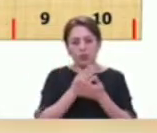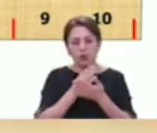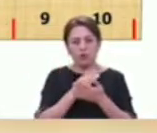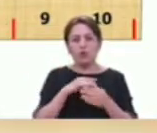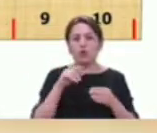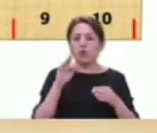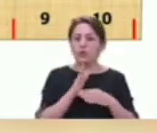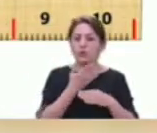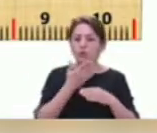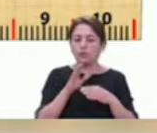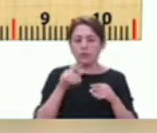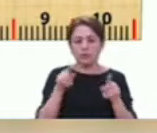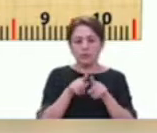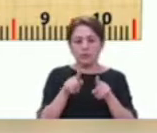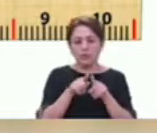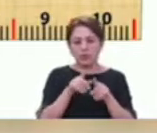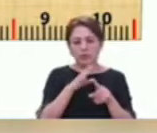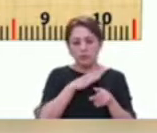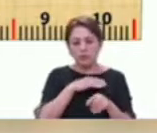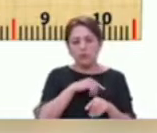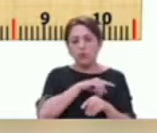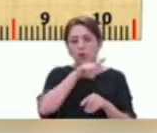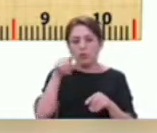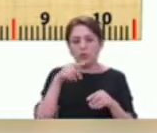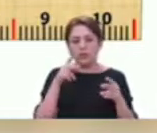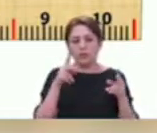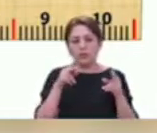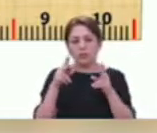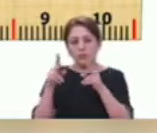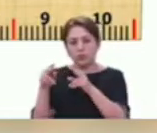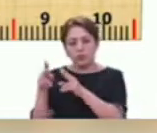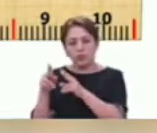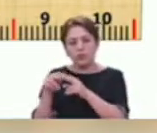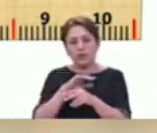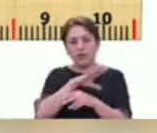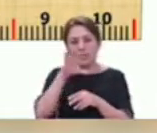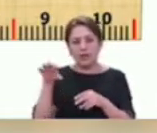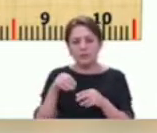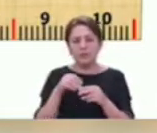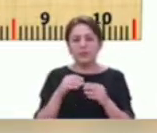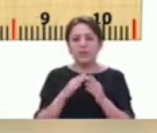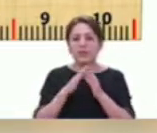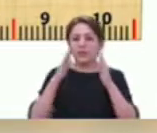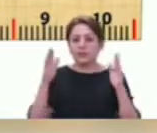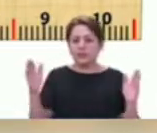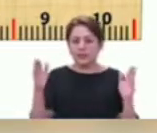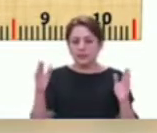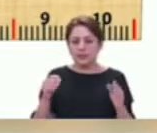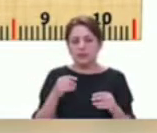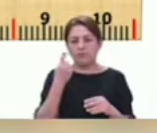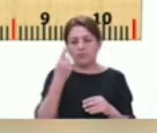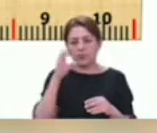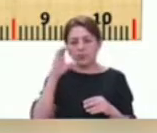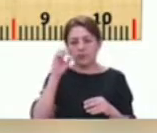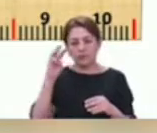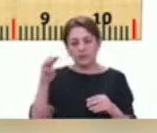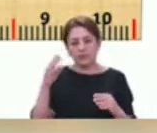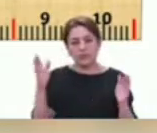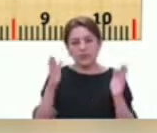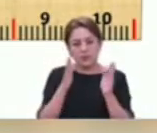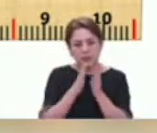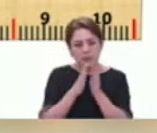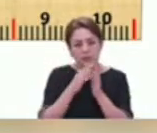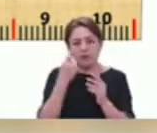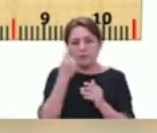bo'lingan. Hamma bo'laklar shkalani hosil qiladi. Demak, katta bo'laklar 1 santimetr, kichik bo'laklar